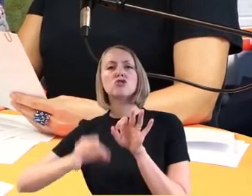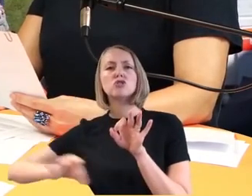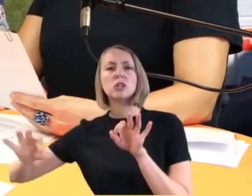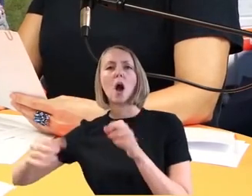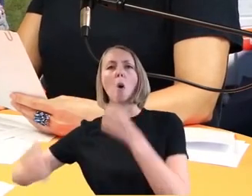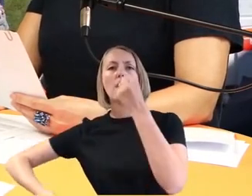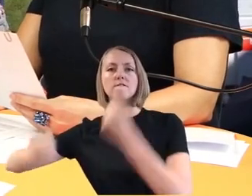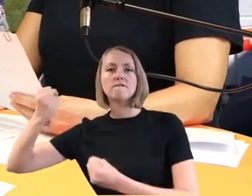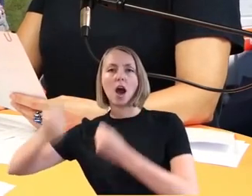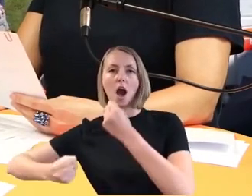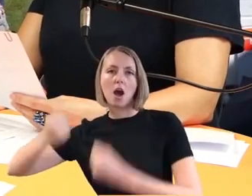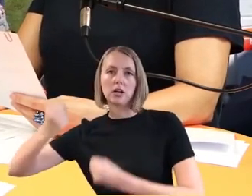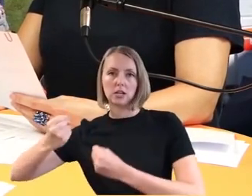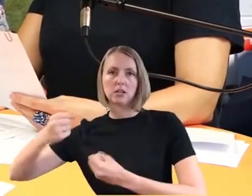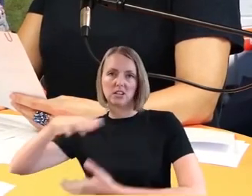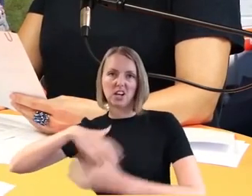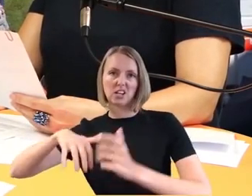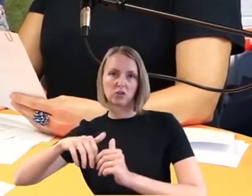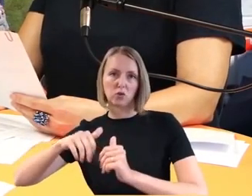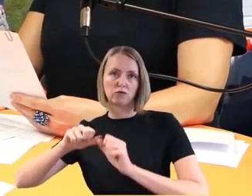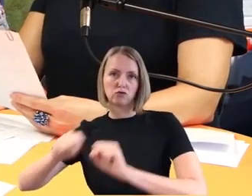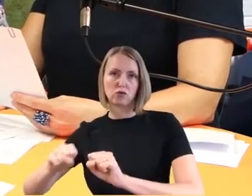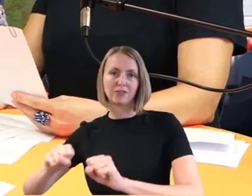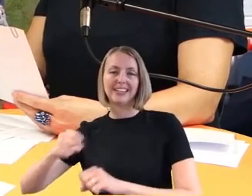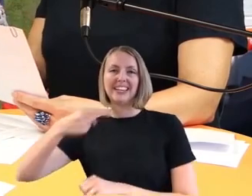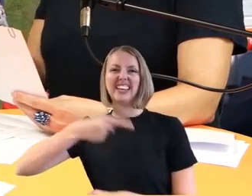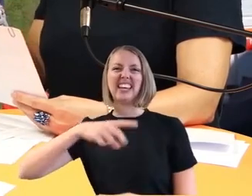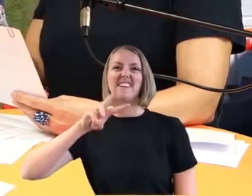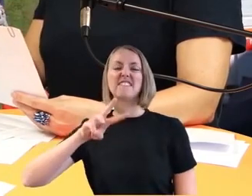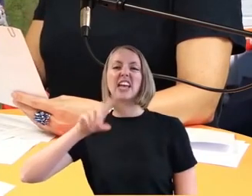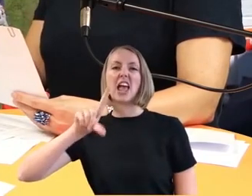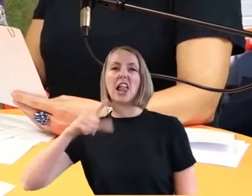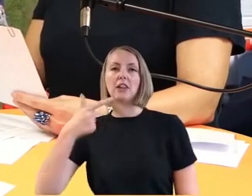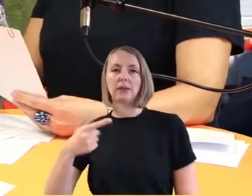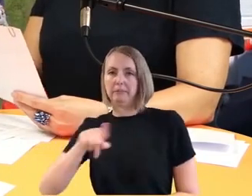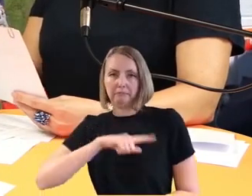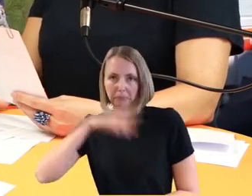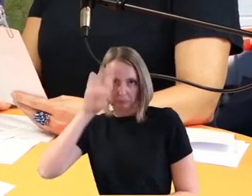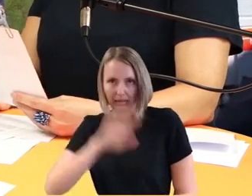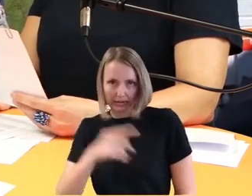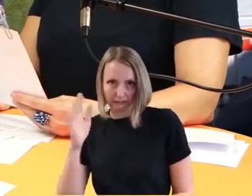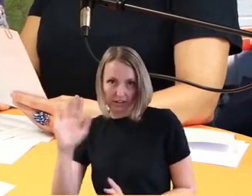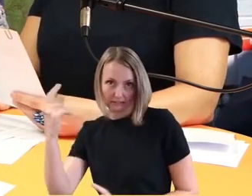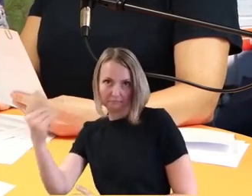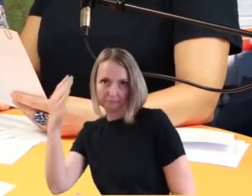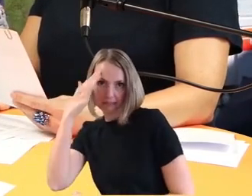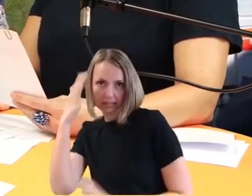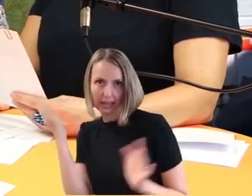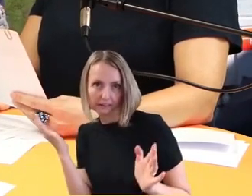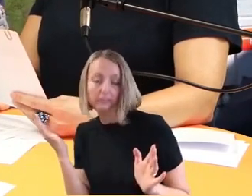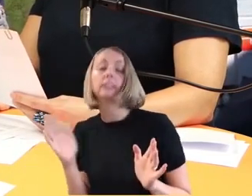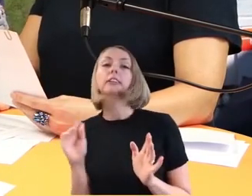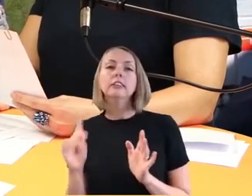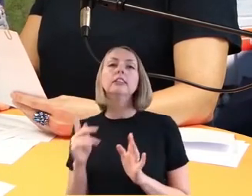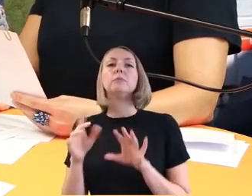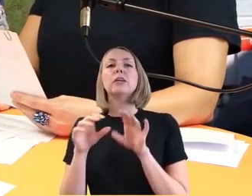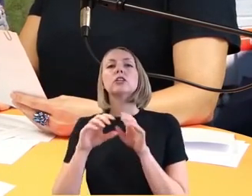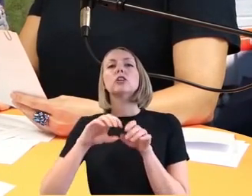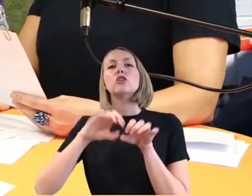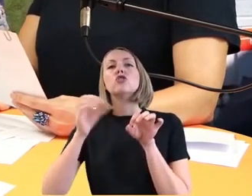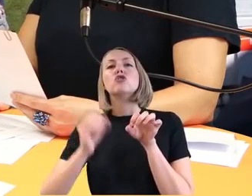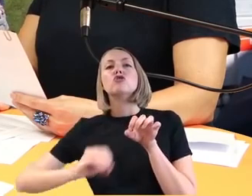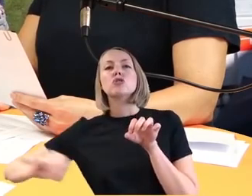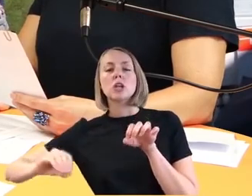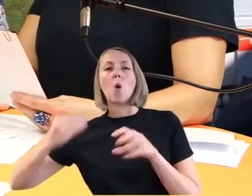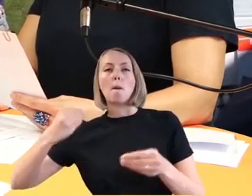Schlauchwagen-Katastrophenschutz oder jetzt die Abkürzung GWL2 sagt mir nichts, Ihnen vielleicht irgendwie mit entsprechendem